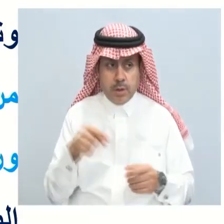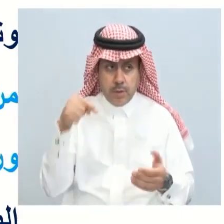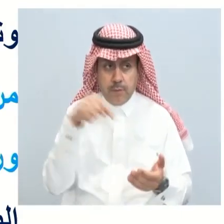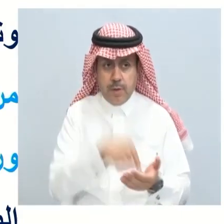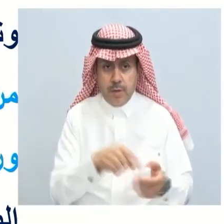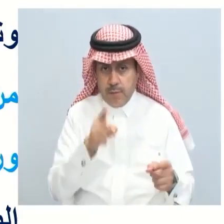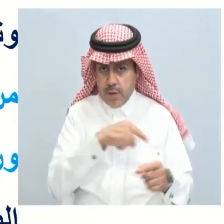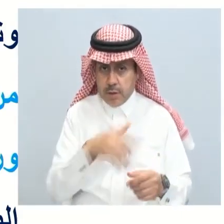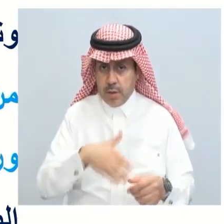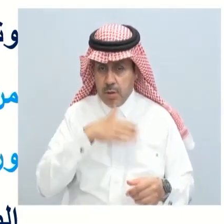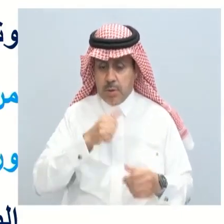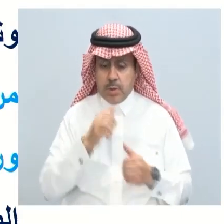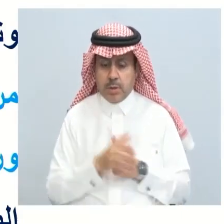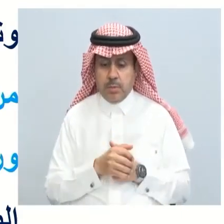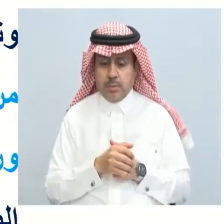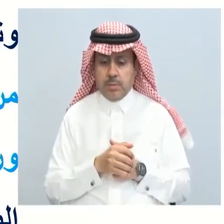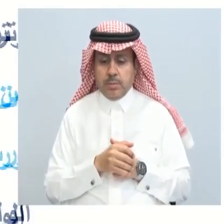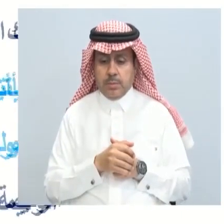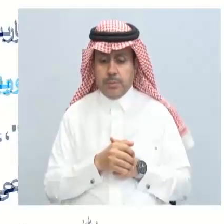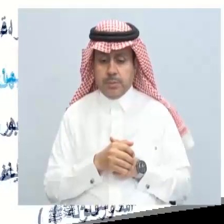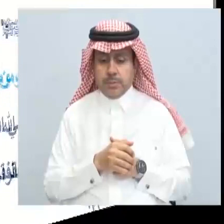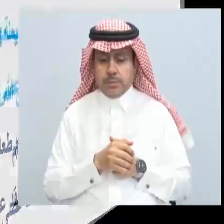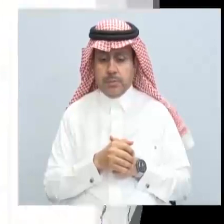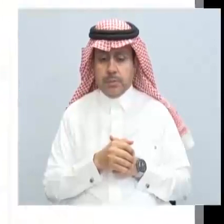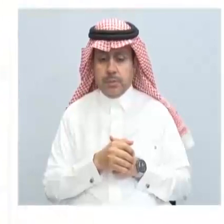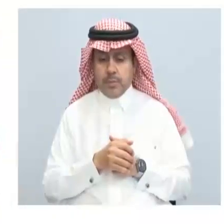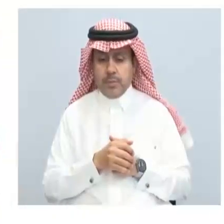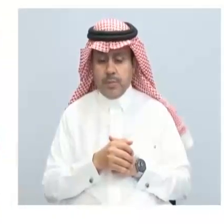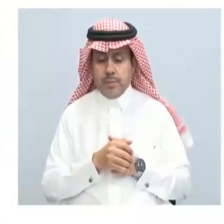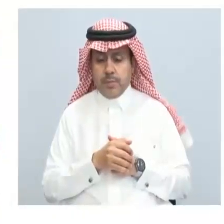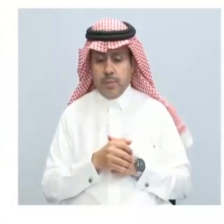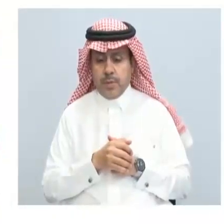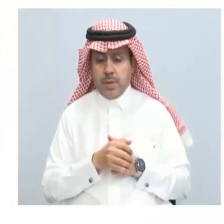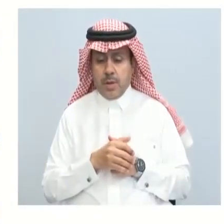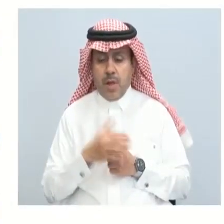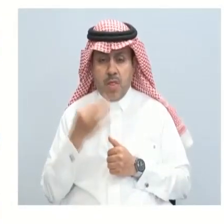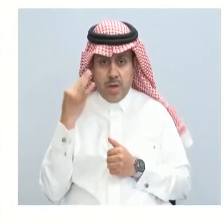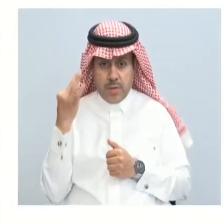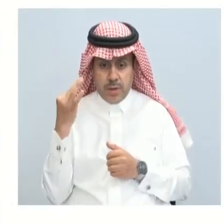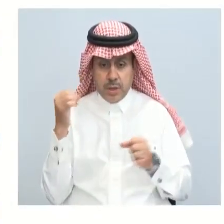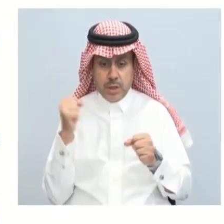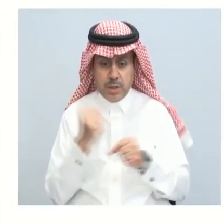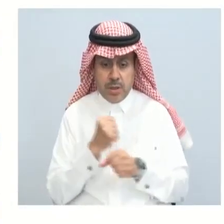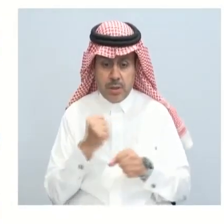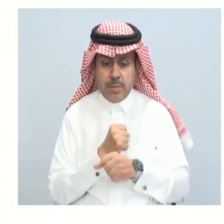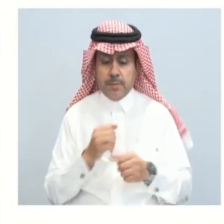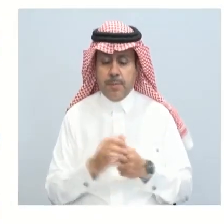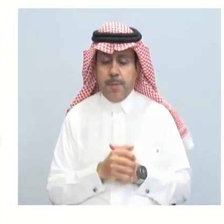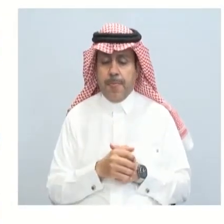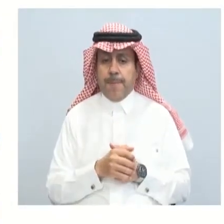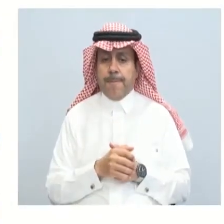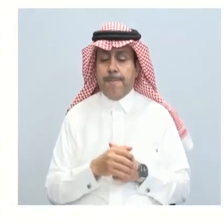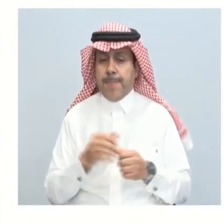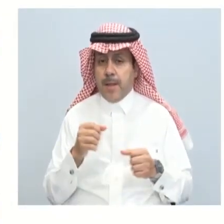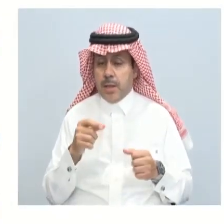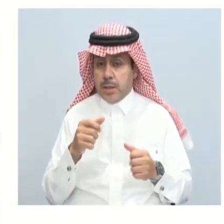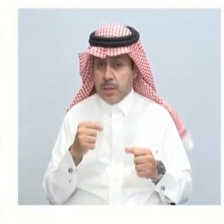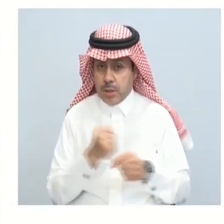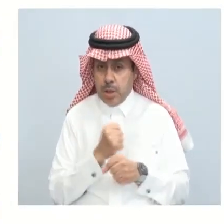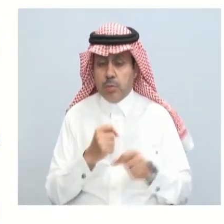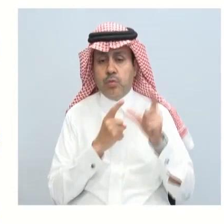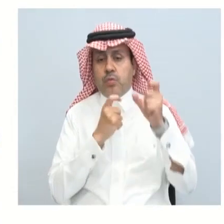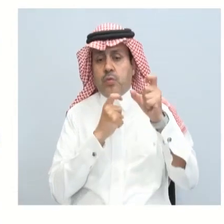صلى الله عليه وسلم ايضا ايها الطلاب الطالبات ثالثا من المخالفات في هذا استخدام